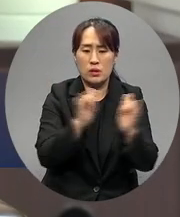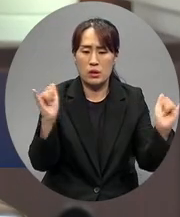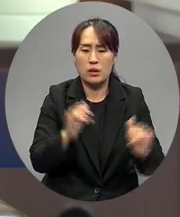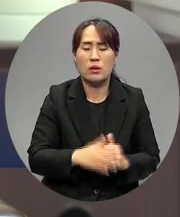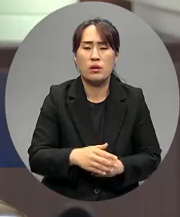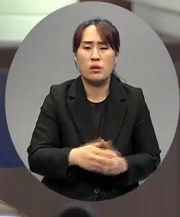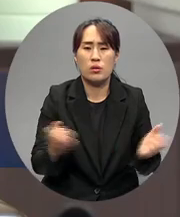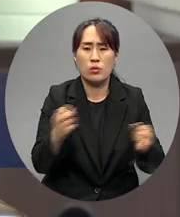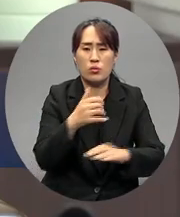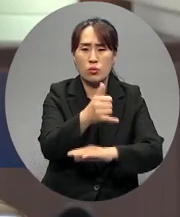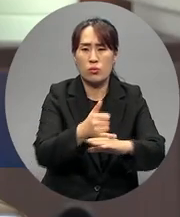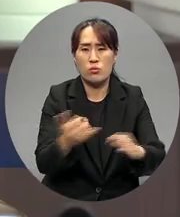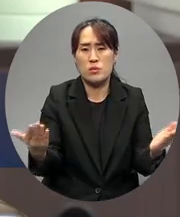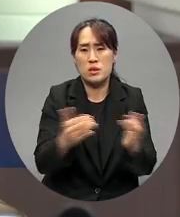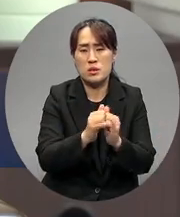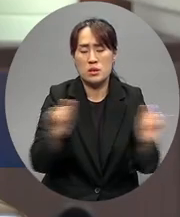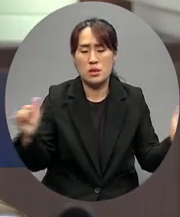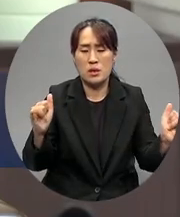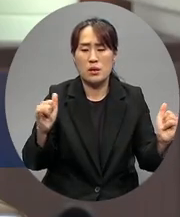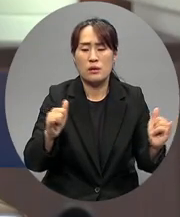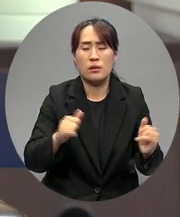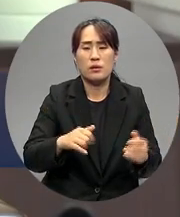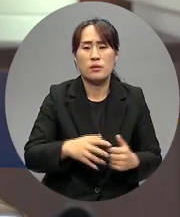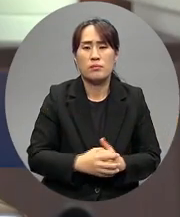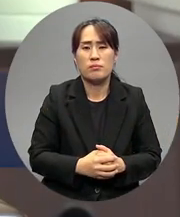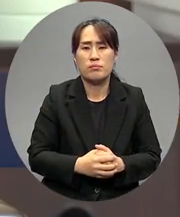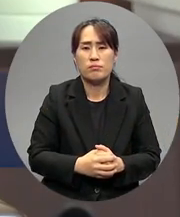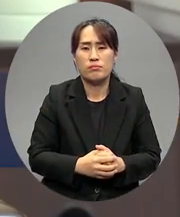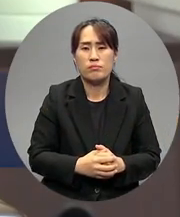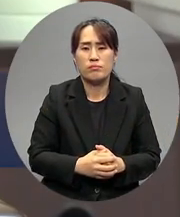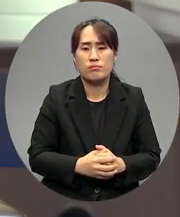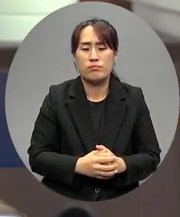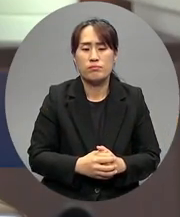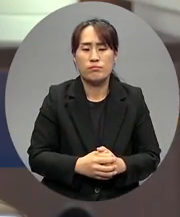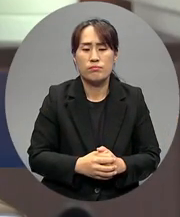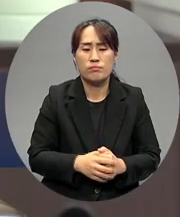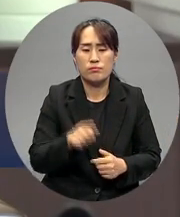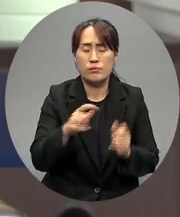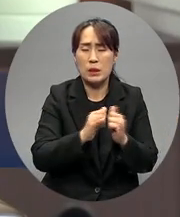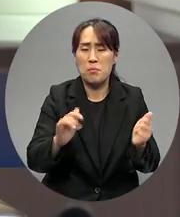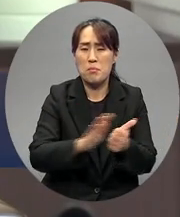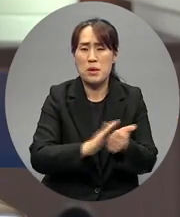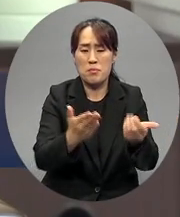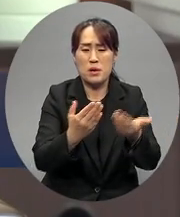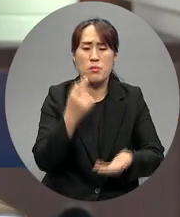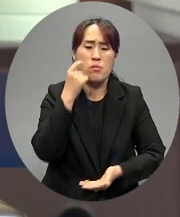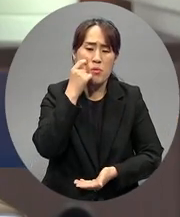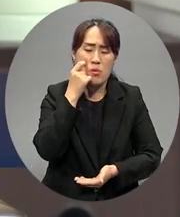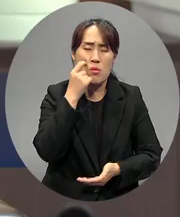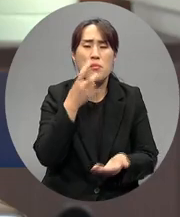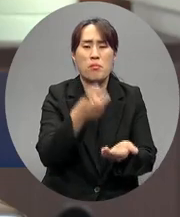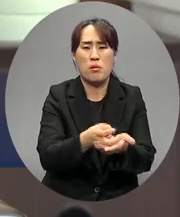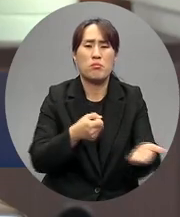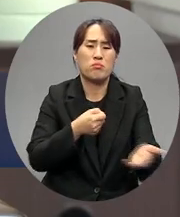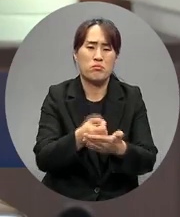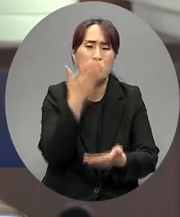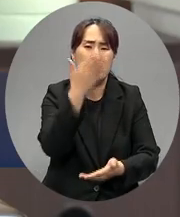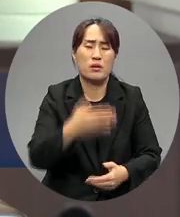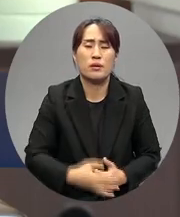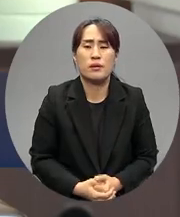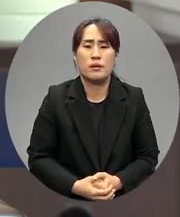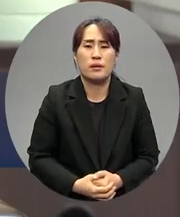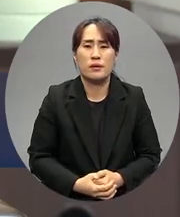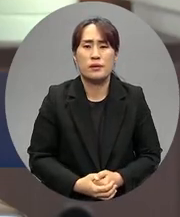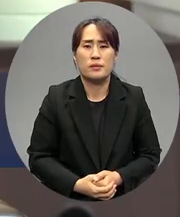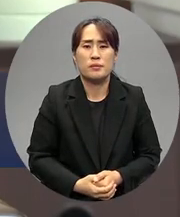또 농업에 종사하시는 분이라든지 이런 분들은 배려하지 못하는 그런 조례가